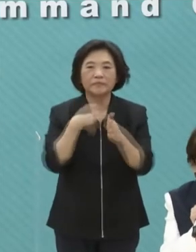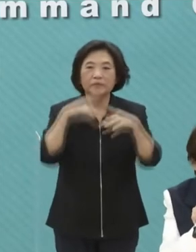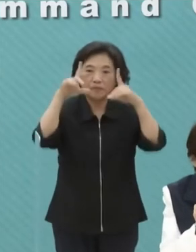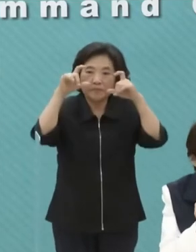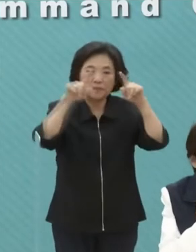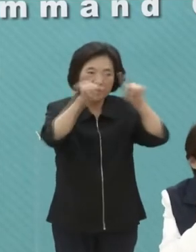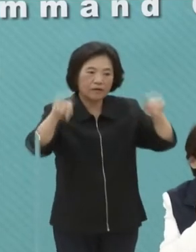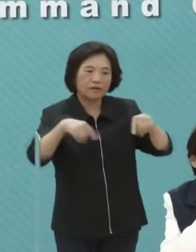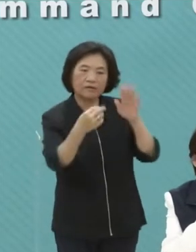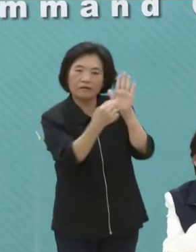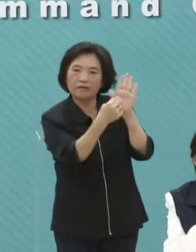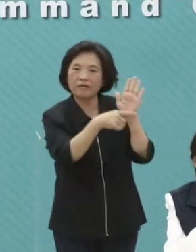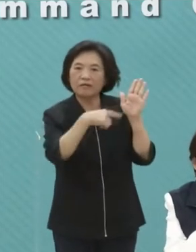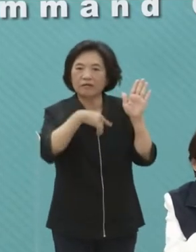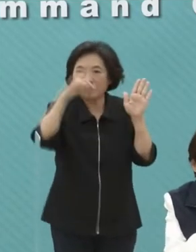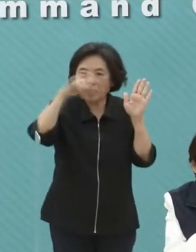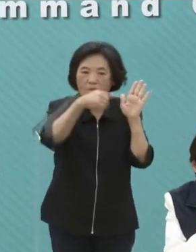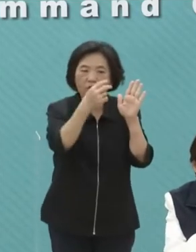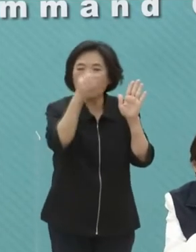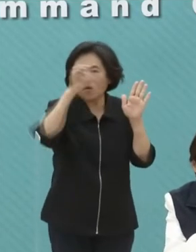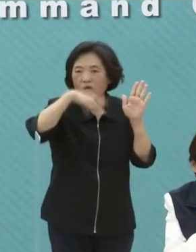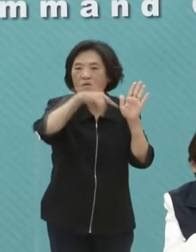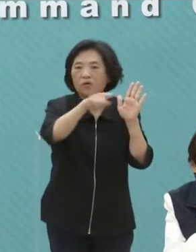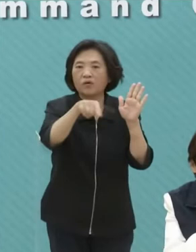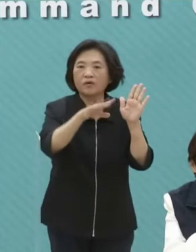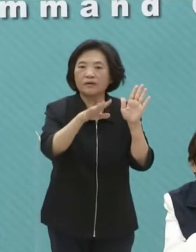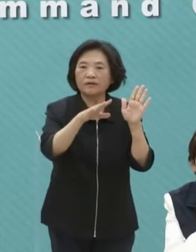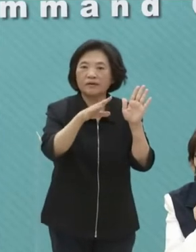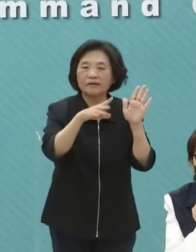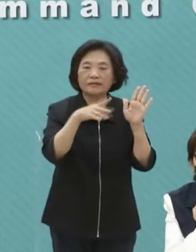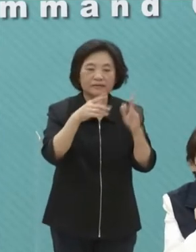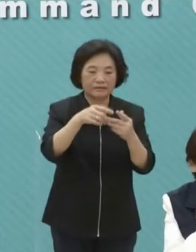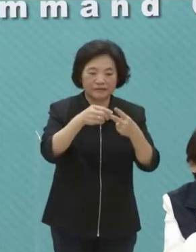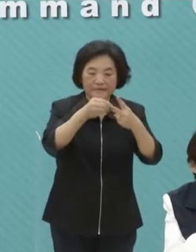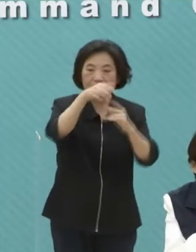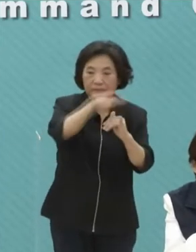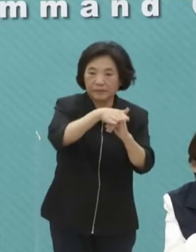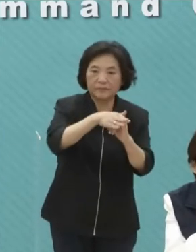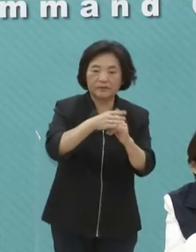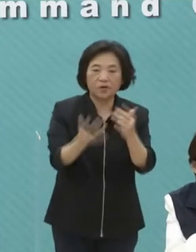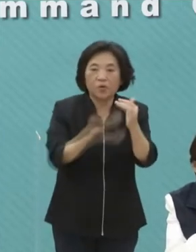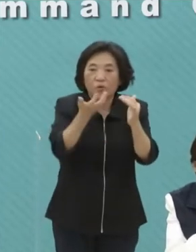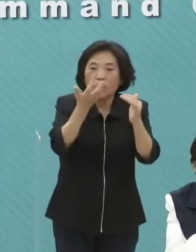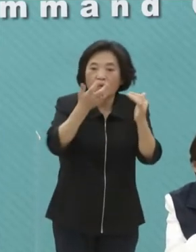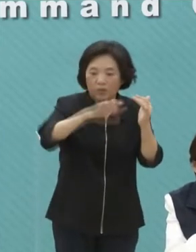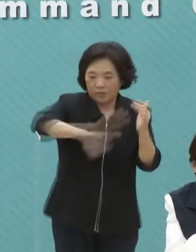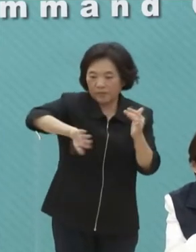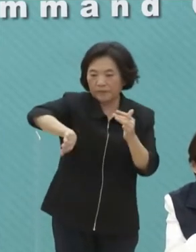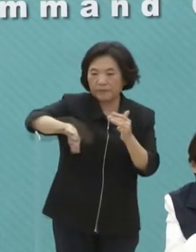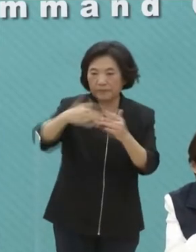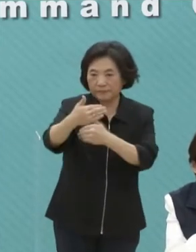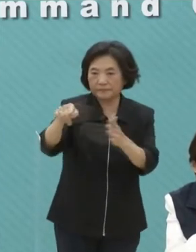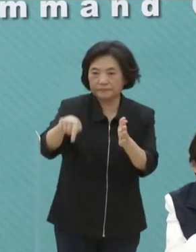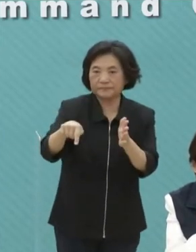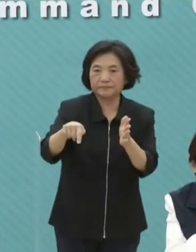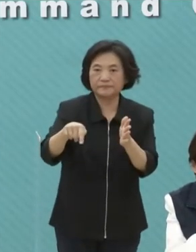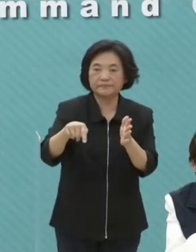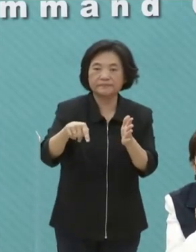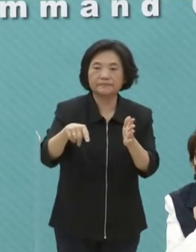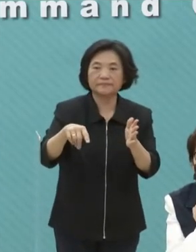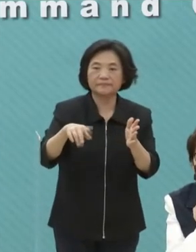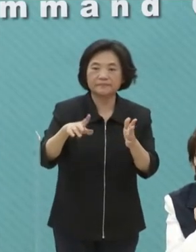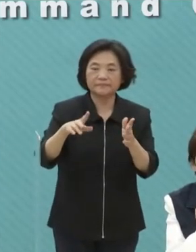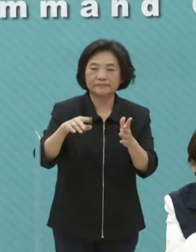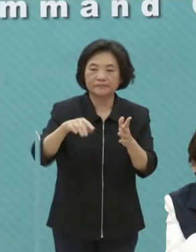多媒体朋友已经去拍过了，他就在我们二殡的火葬场旁边，在往那